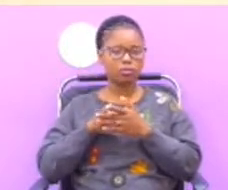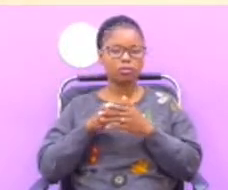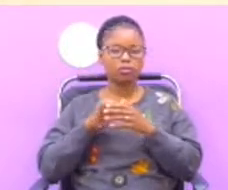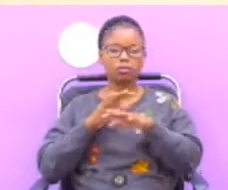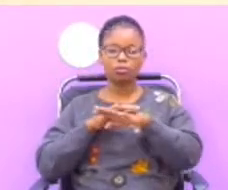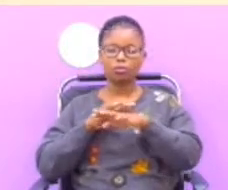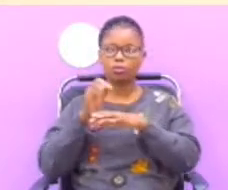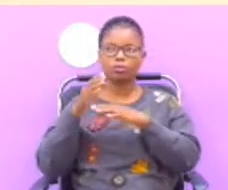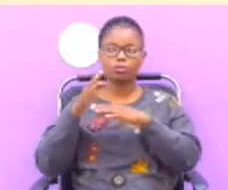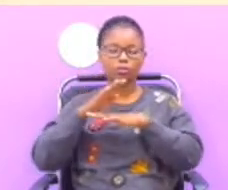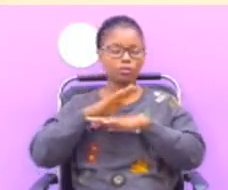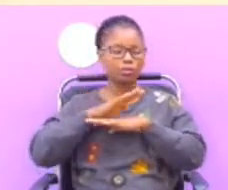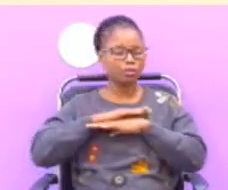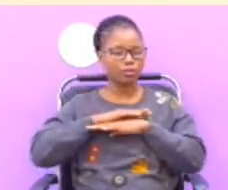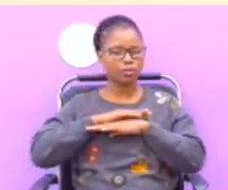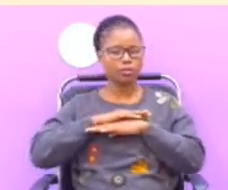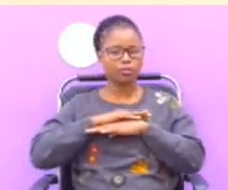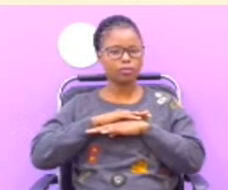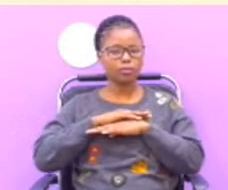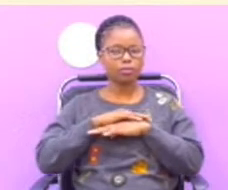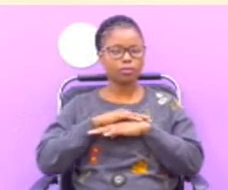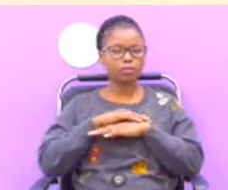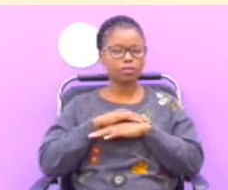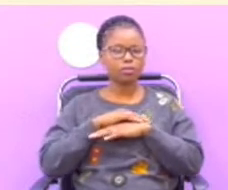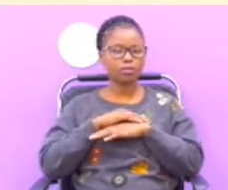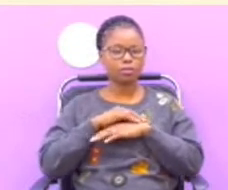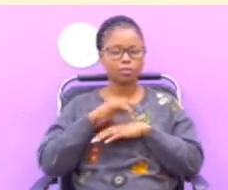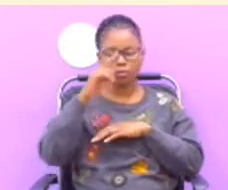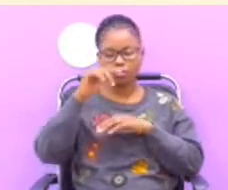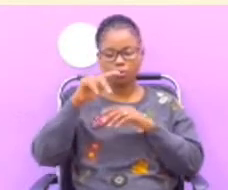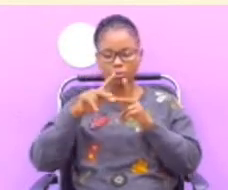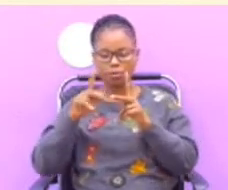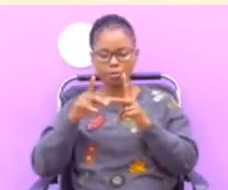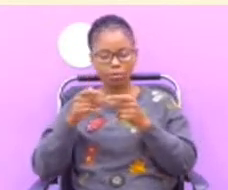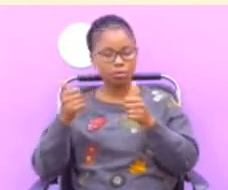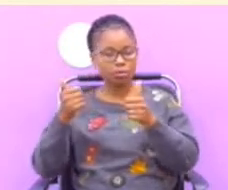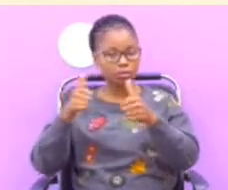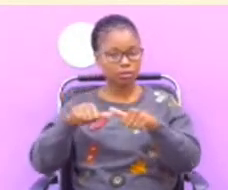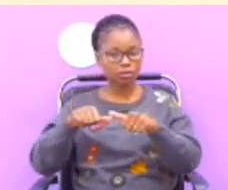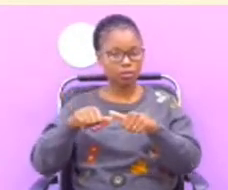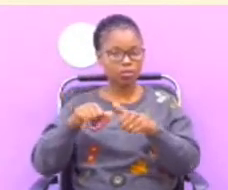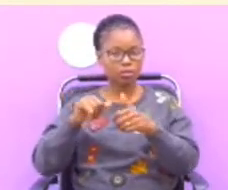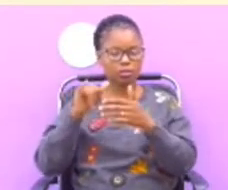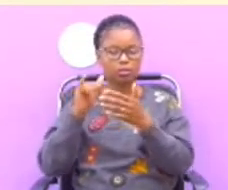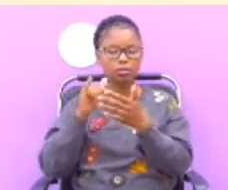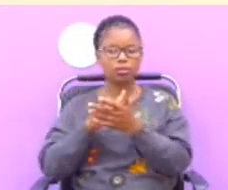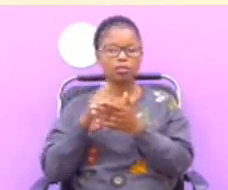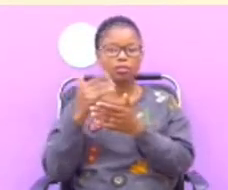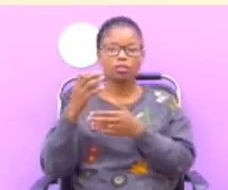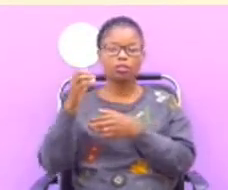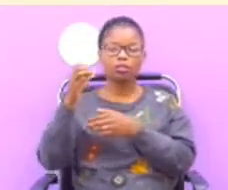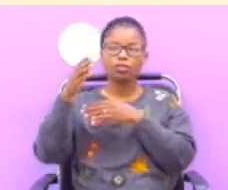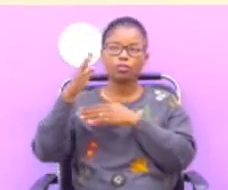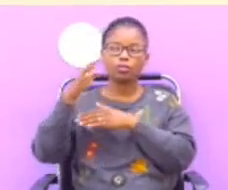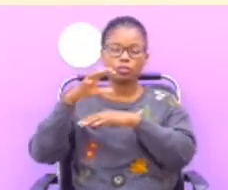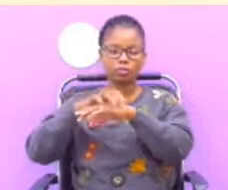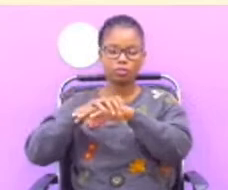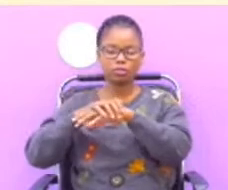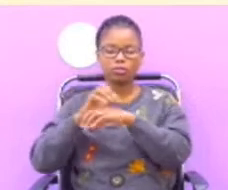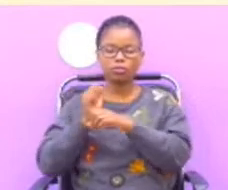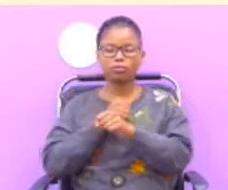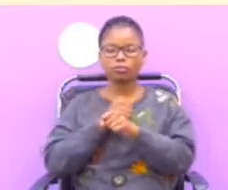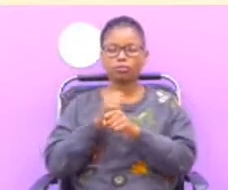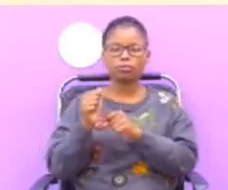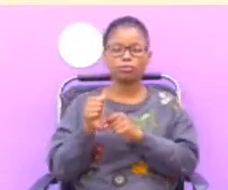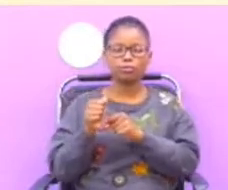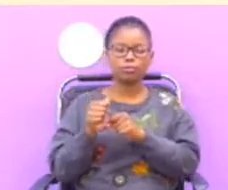igana. Todo utire hando uwako kwa gai utage ukinyira. Utire